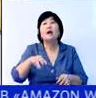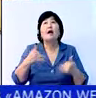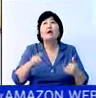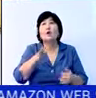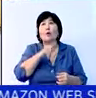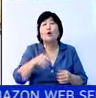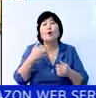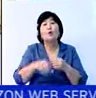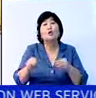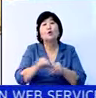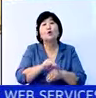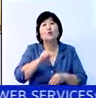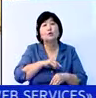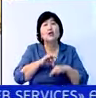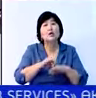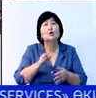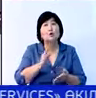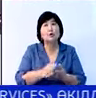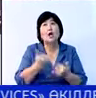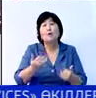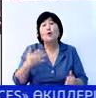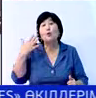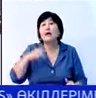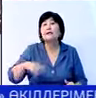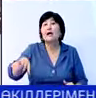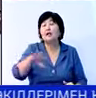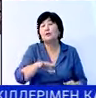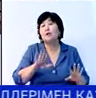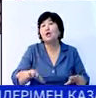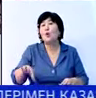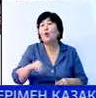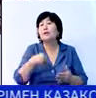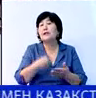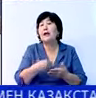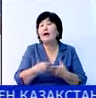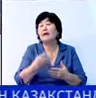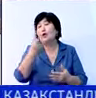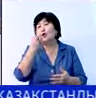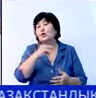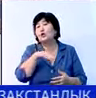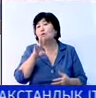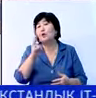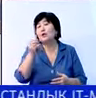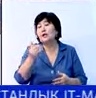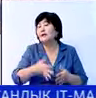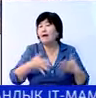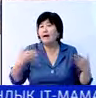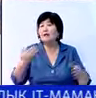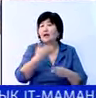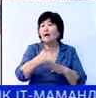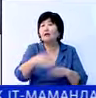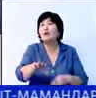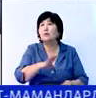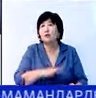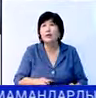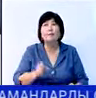уақытта орташа жөндеу жұмыстары жүргізілуде. Бұл мақсатқа республикалық және облыстық қазынадан 300 миллион теңгеден астам қаражат бөлінген.